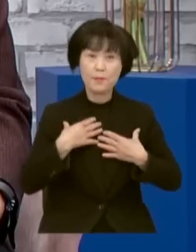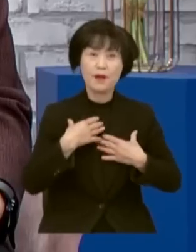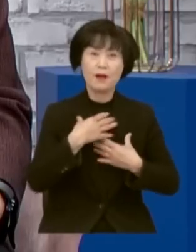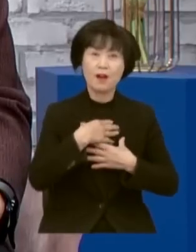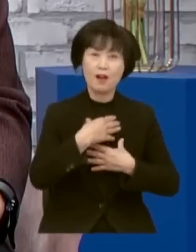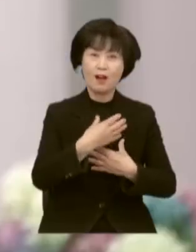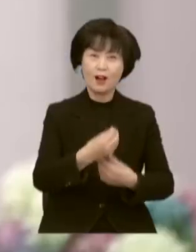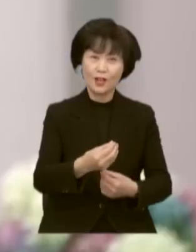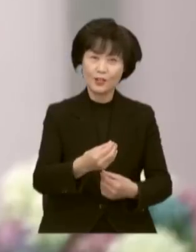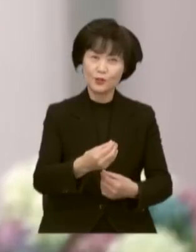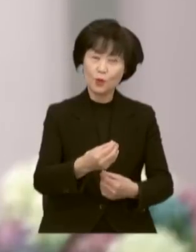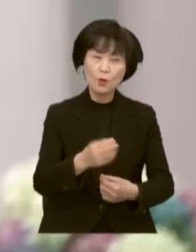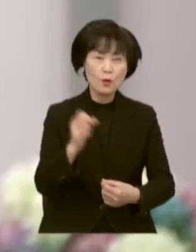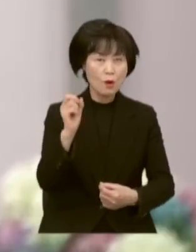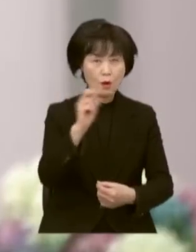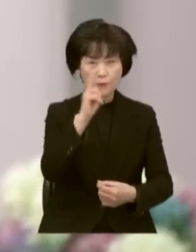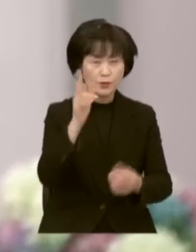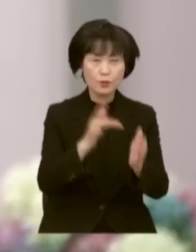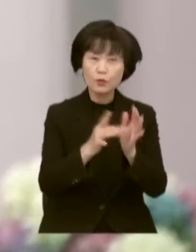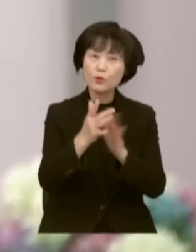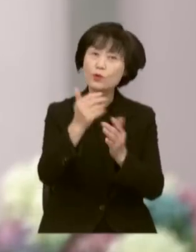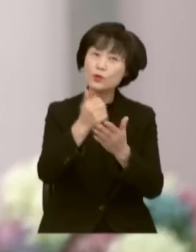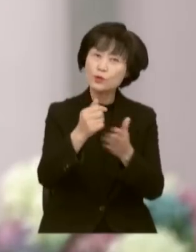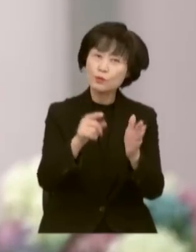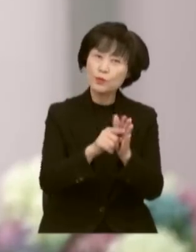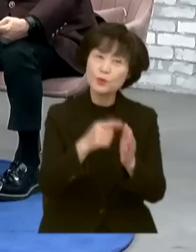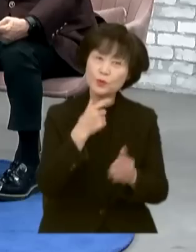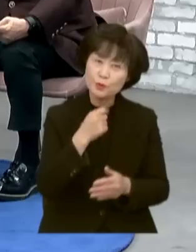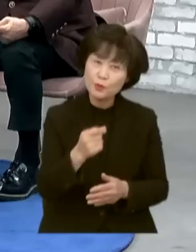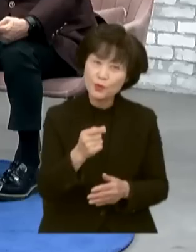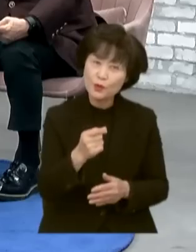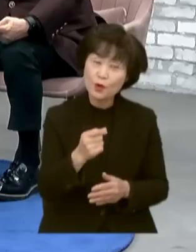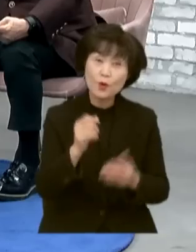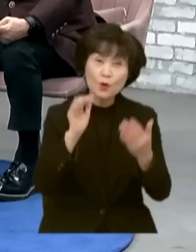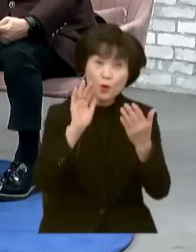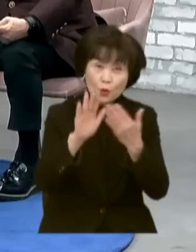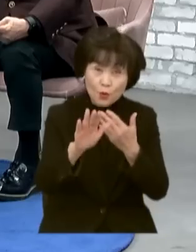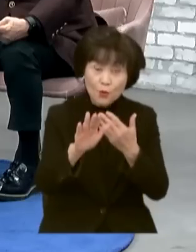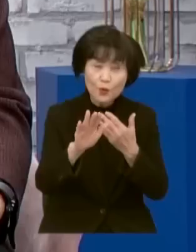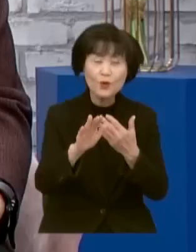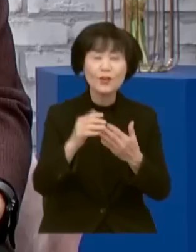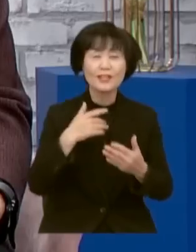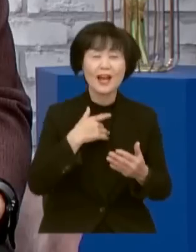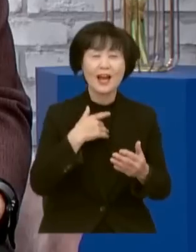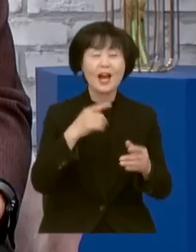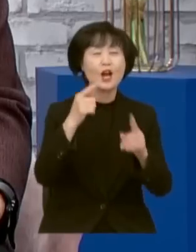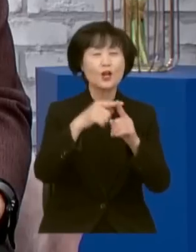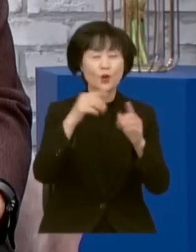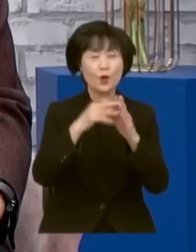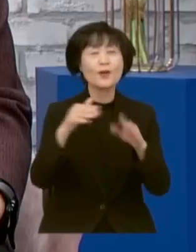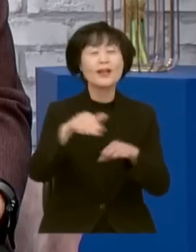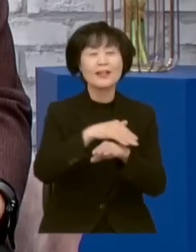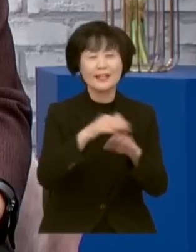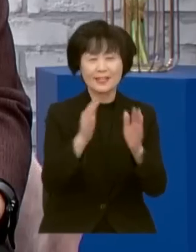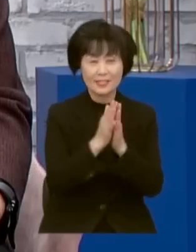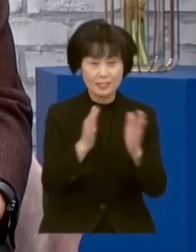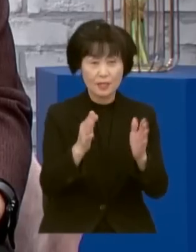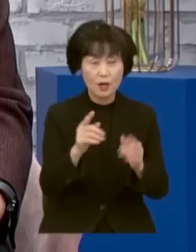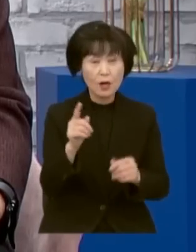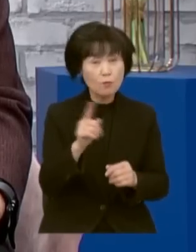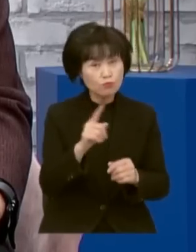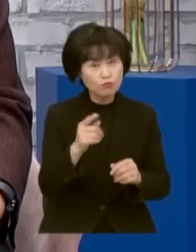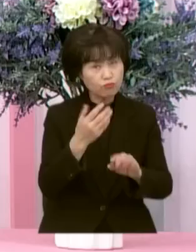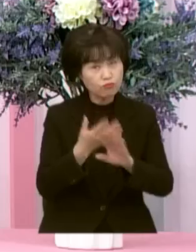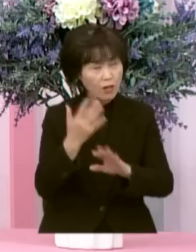네. 그래서 교회를 가기 시작했어요. 그냥 그때 그 이후로부터 네. 뭐 어떤 응답을 들은 것도 아니고 음성을 들은